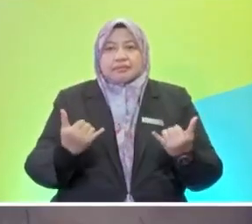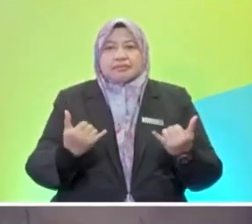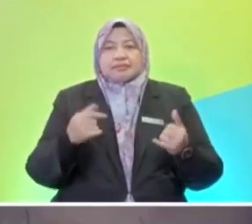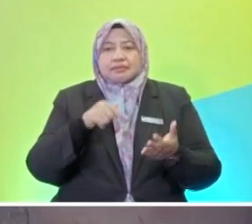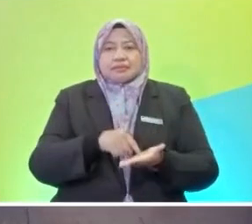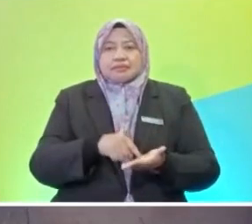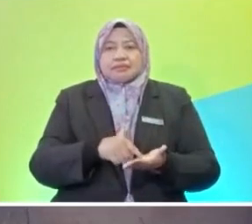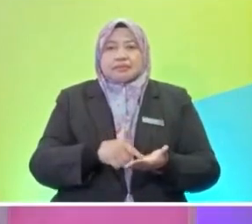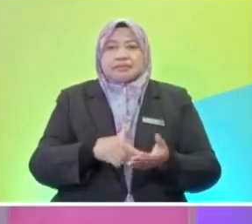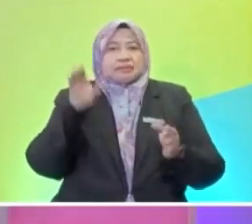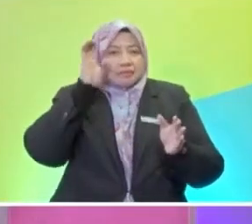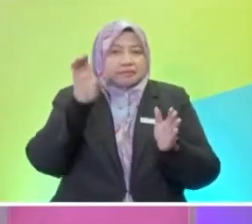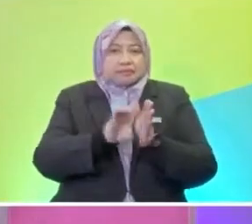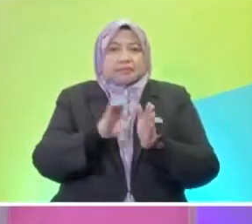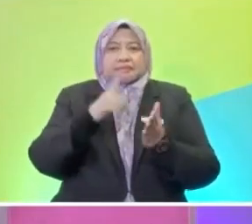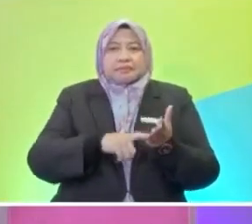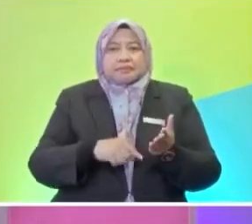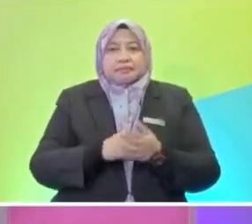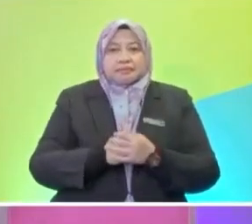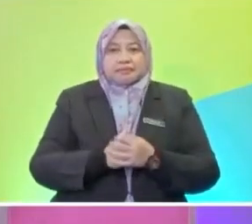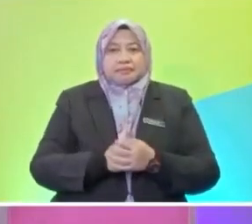mengajakku Gambar apa ini